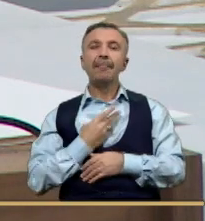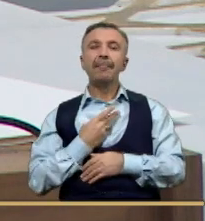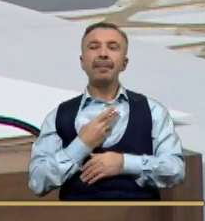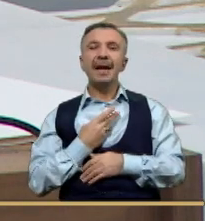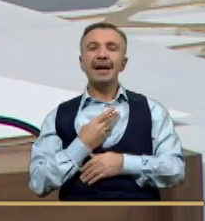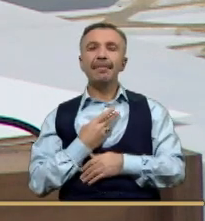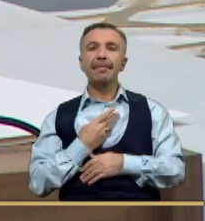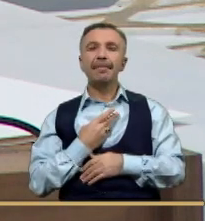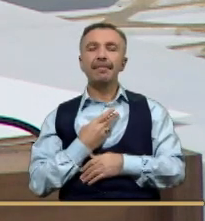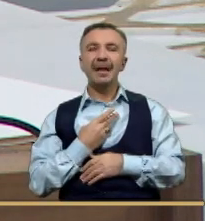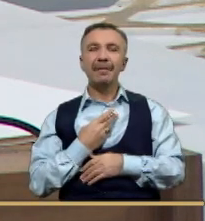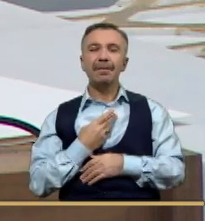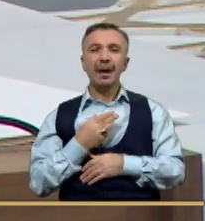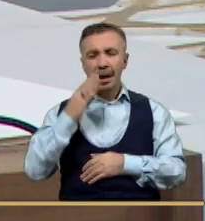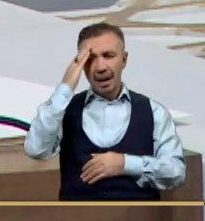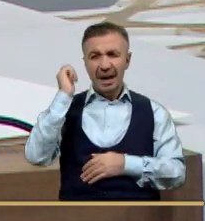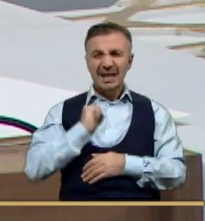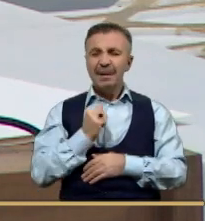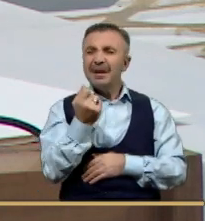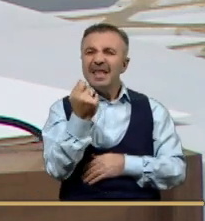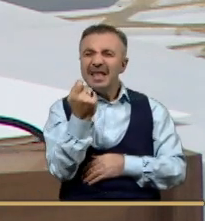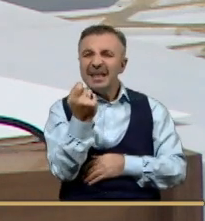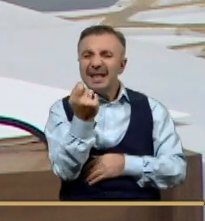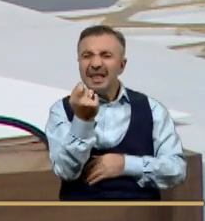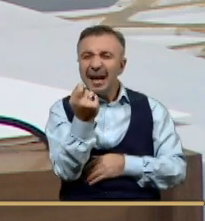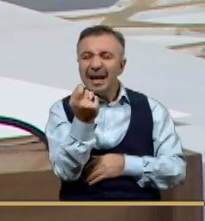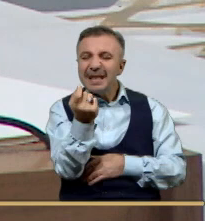bir tırnağına bile değmez.